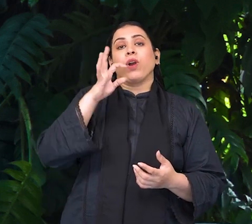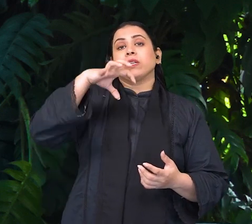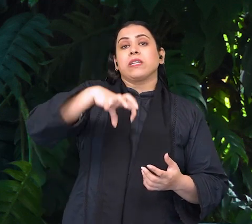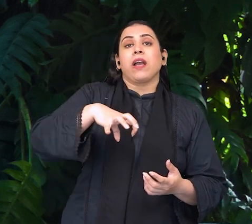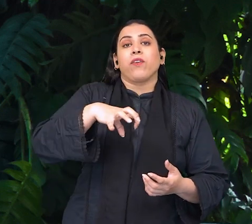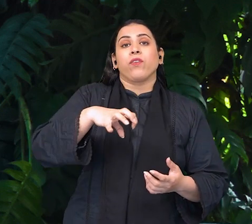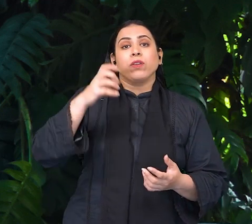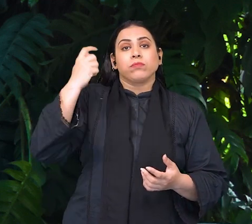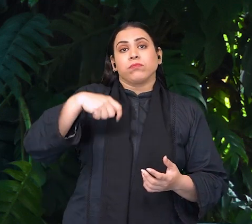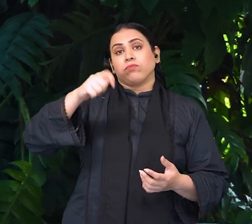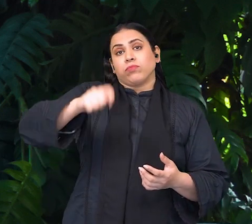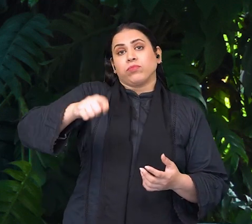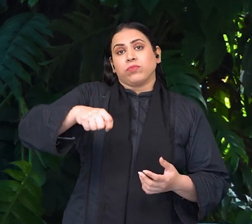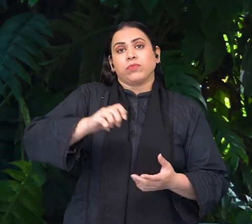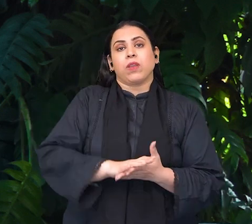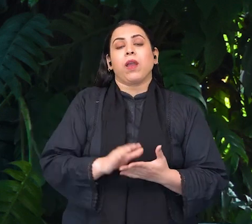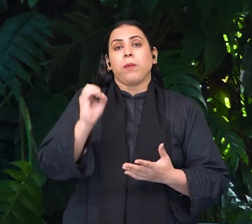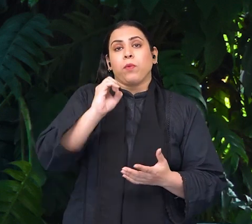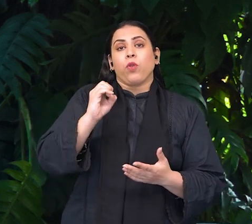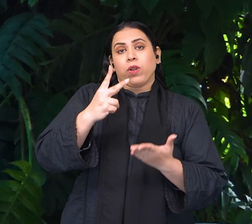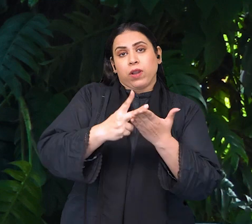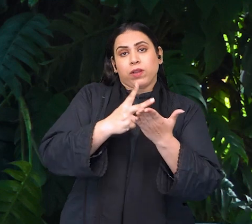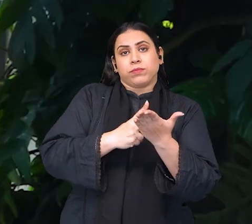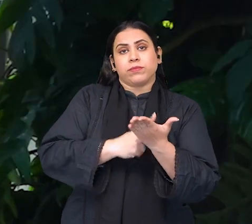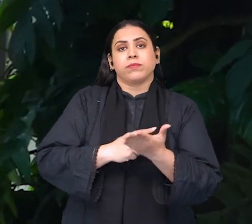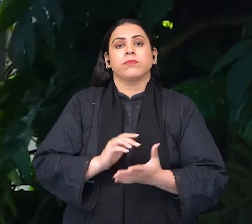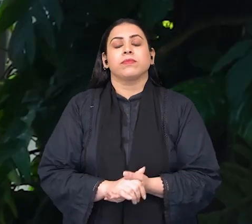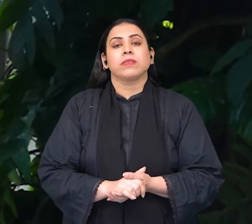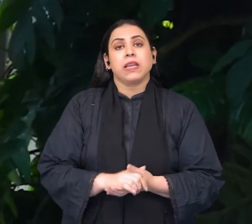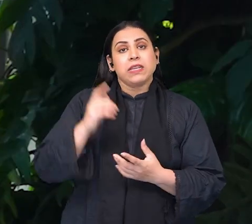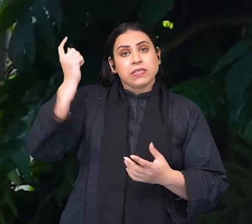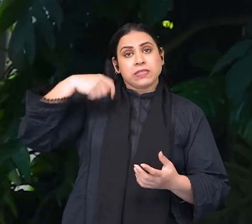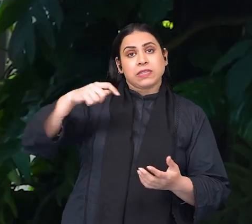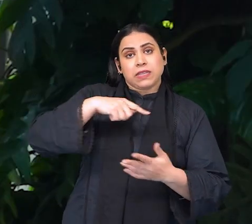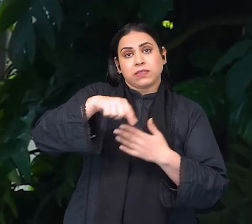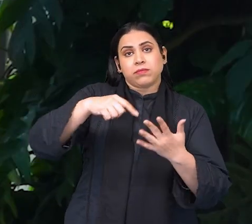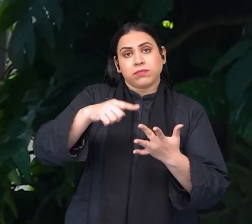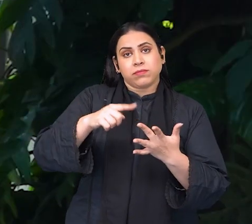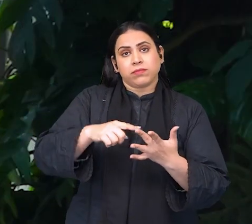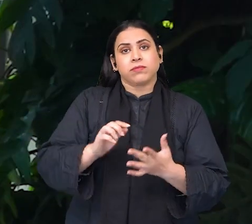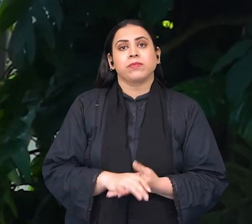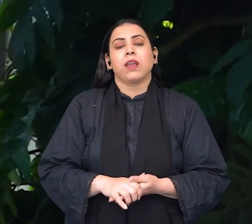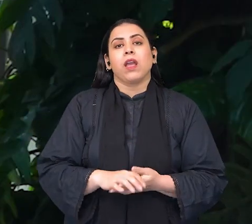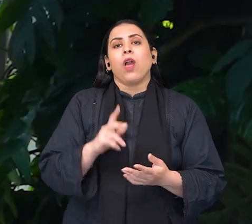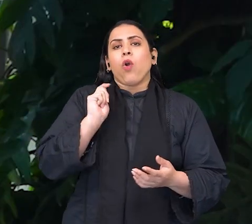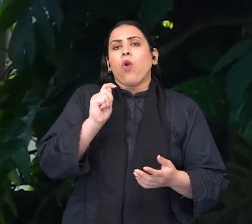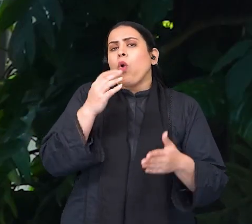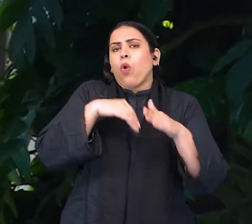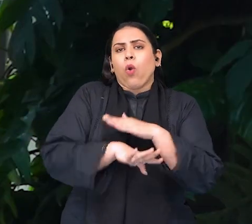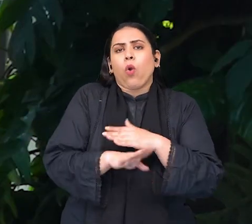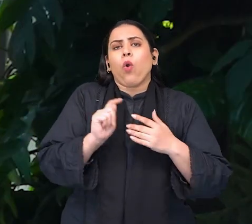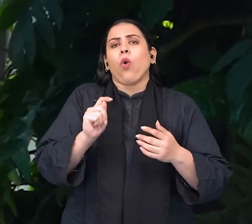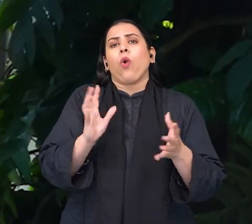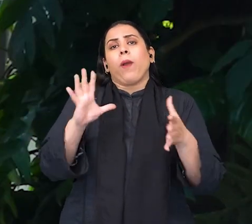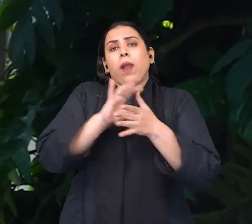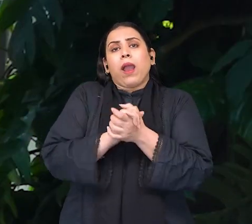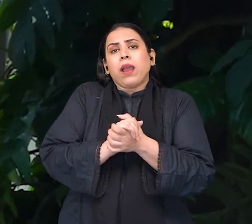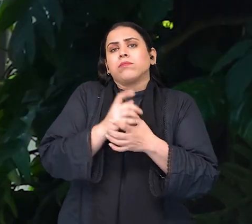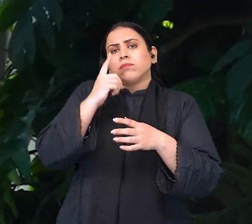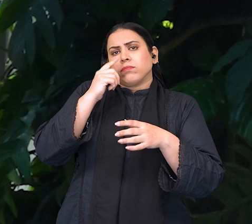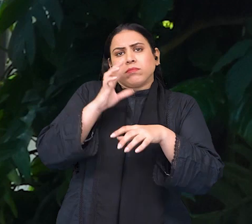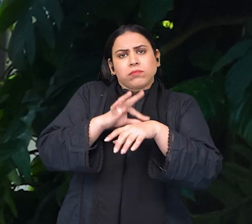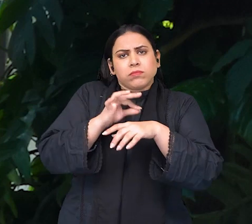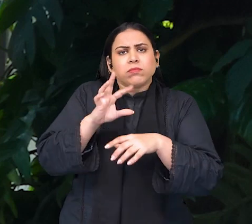फॉर लॉ एंड जस्टिस। आई एम वर्किंग एज प्रोग्राम ऑफिसर। सेंटर फॉर लॉ एंड जस्टिस एक ऐसा इदारा है दैट इज़ वर्किंग फॉर मार्जिनलाइज्ड